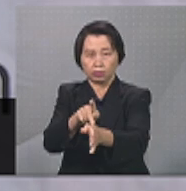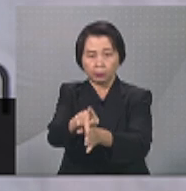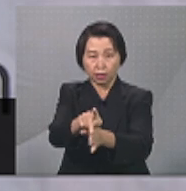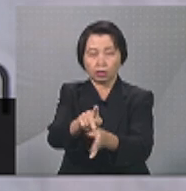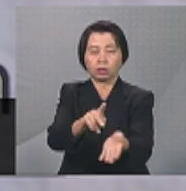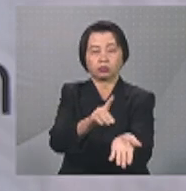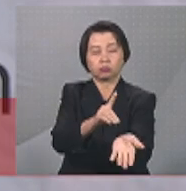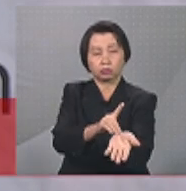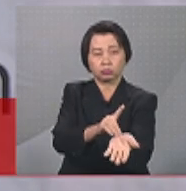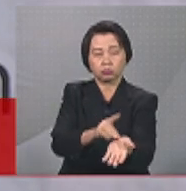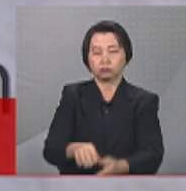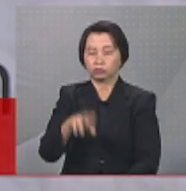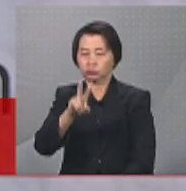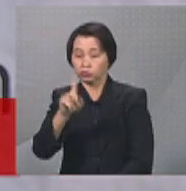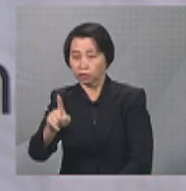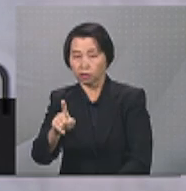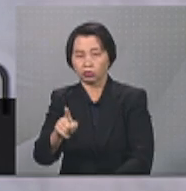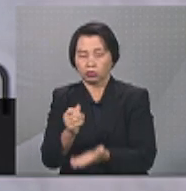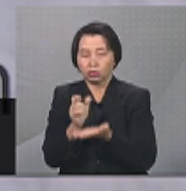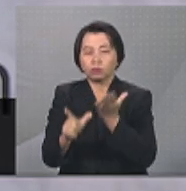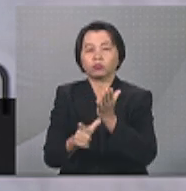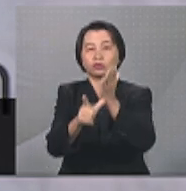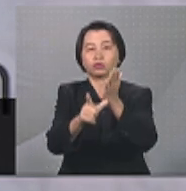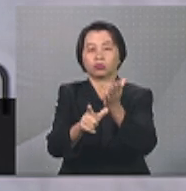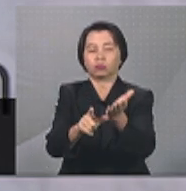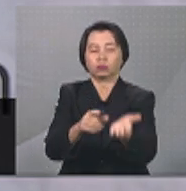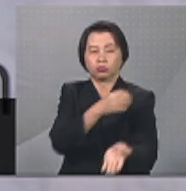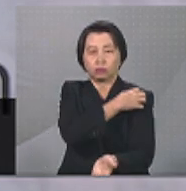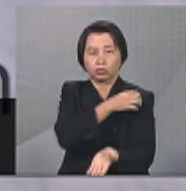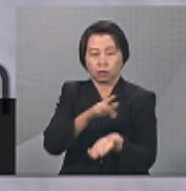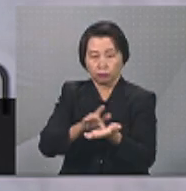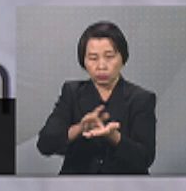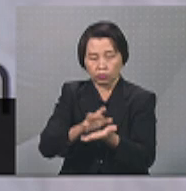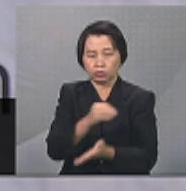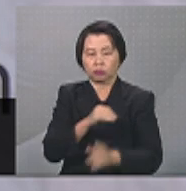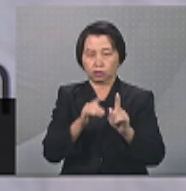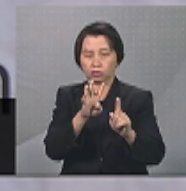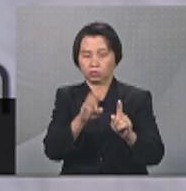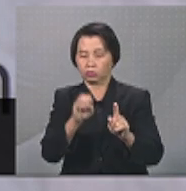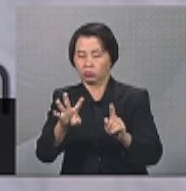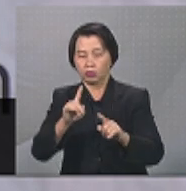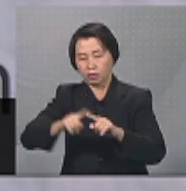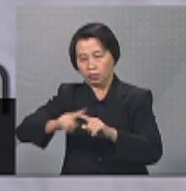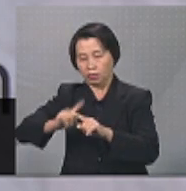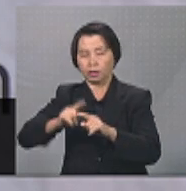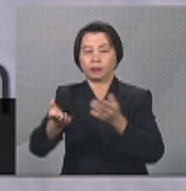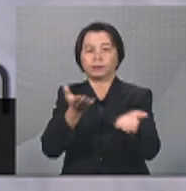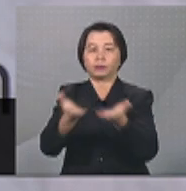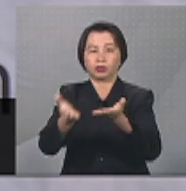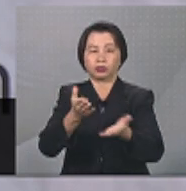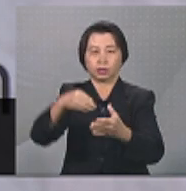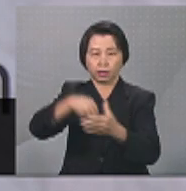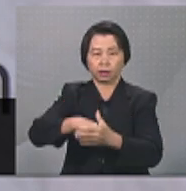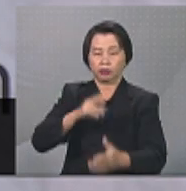perubatan, 21 orang penolong pegawai perubatan dan 104 lain-lain skin perkhidmatan.